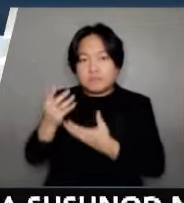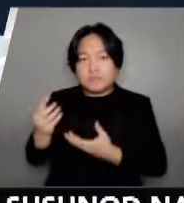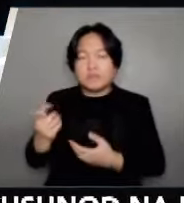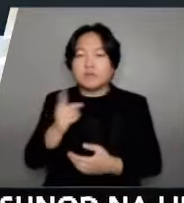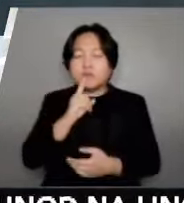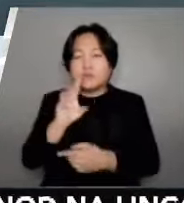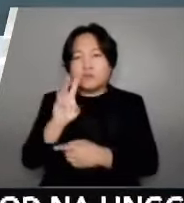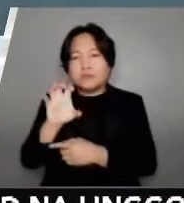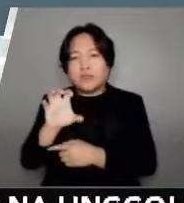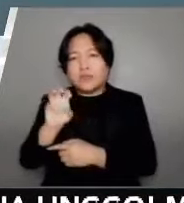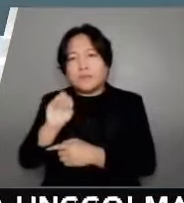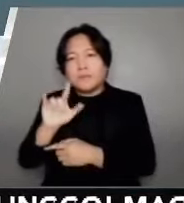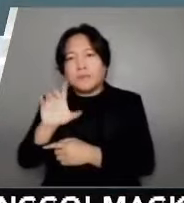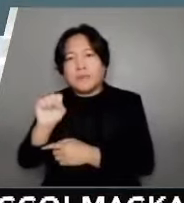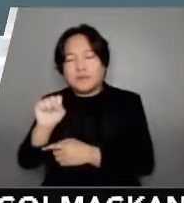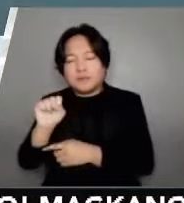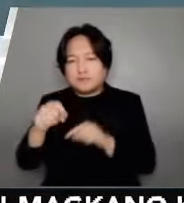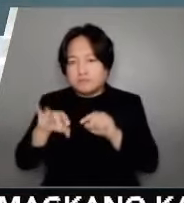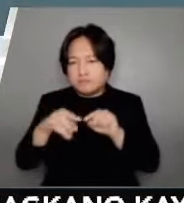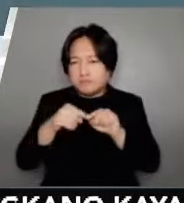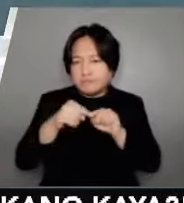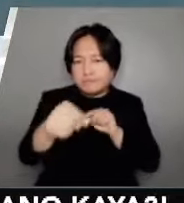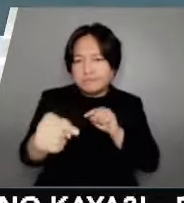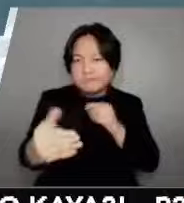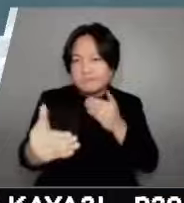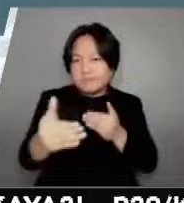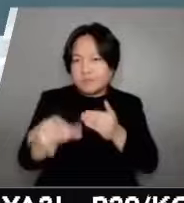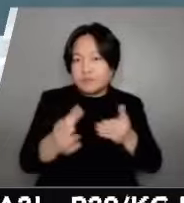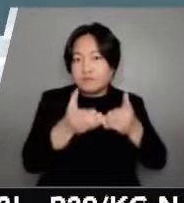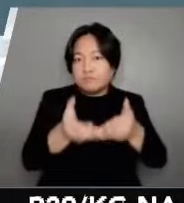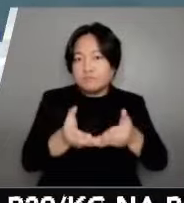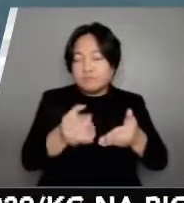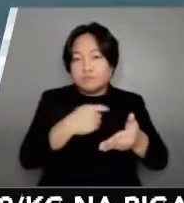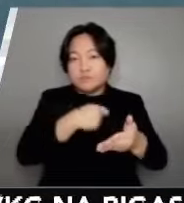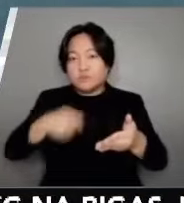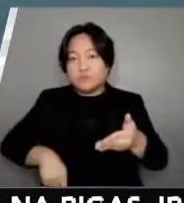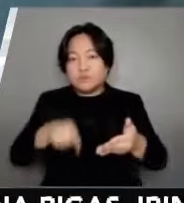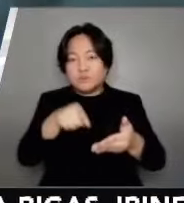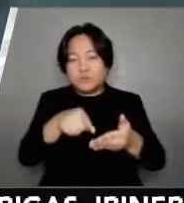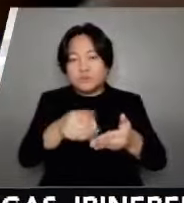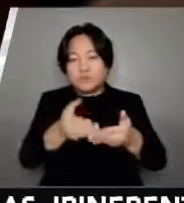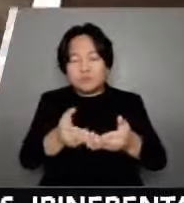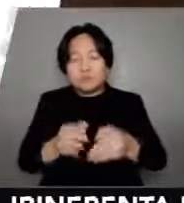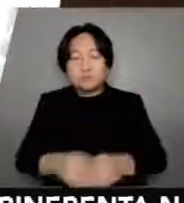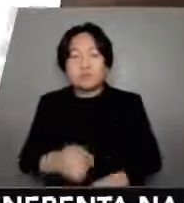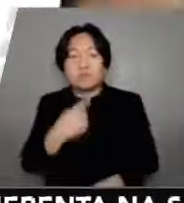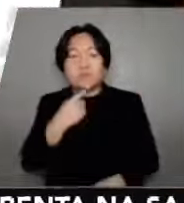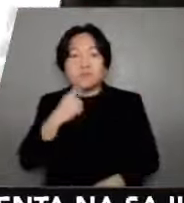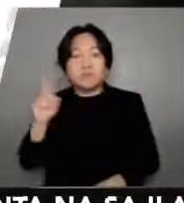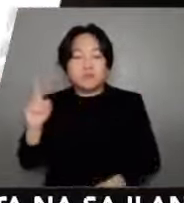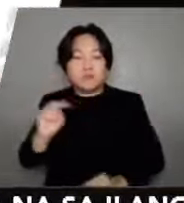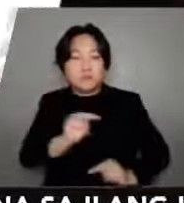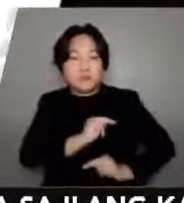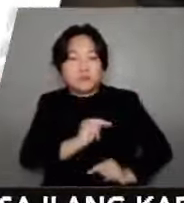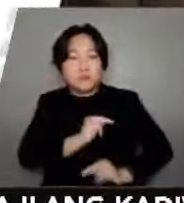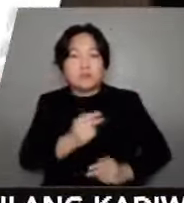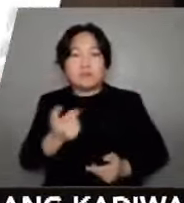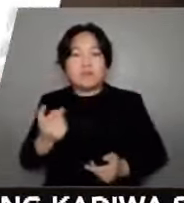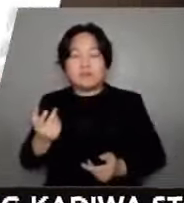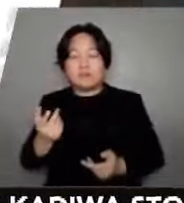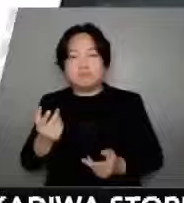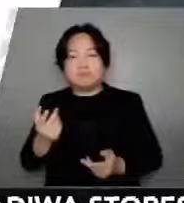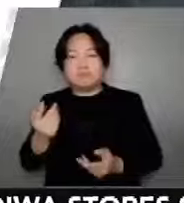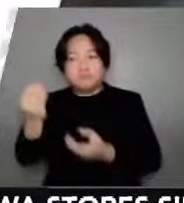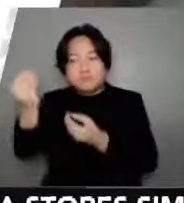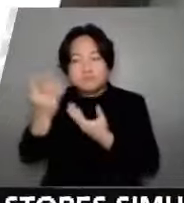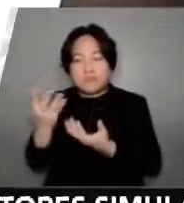isa't isa. Wala pang official report kaugnay nito ang Coast Guard, Navy at Foreign Affairs Department. No official reports yet. It's important to us and